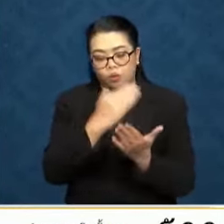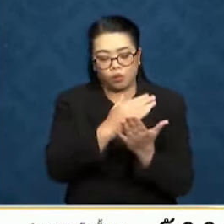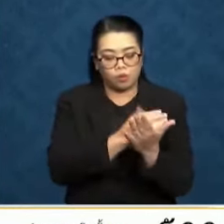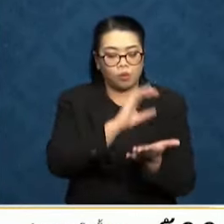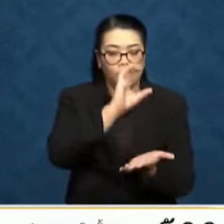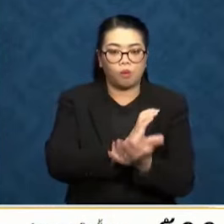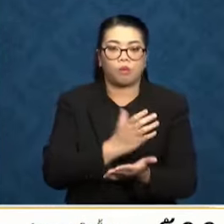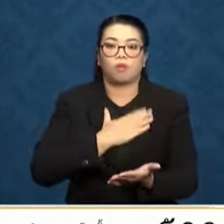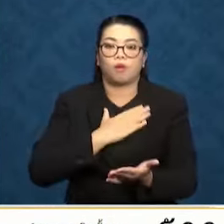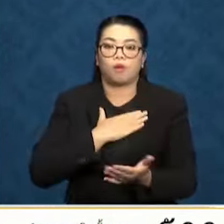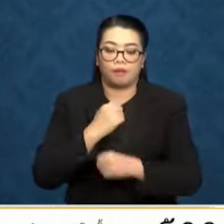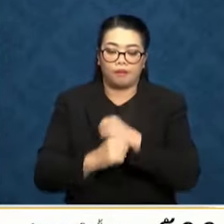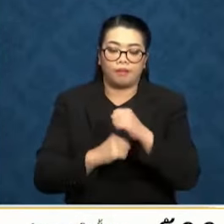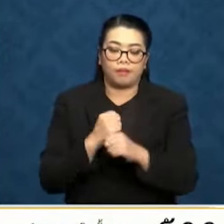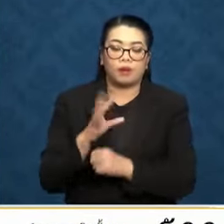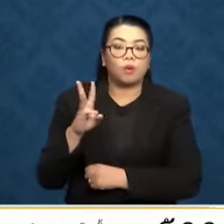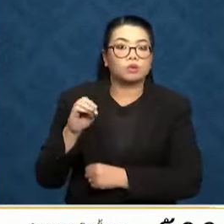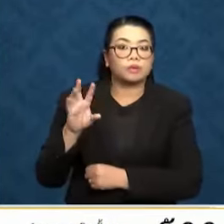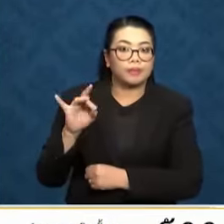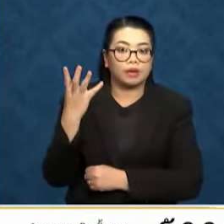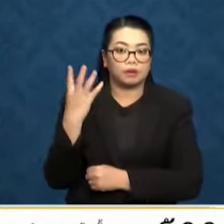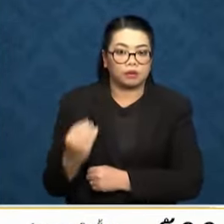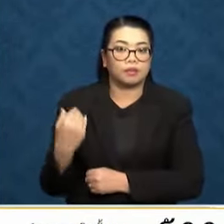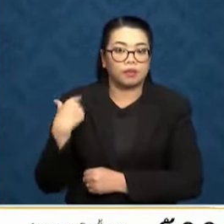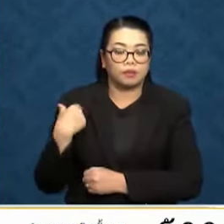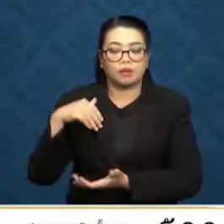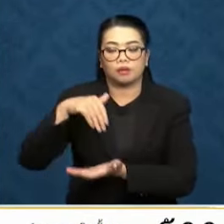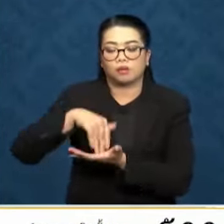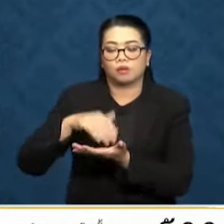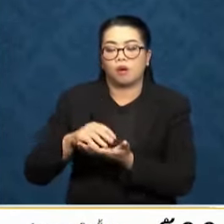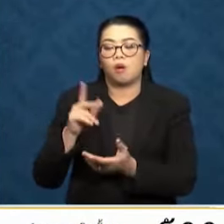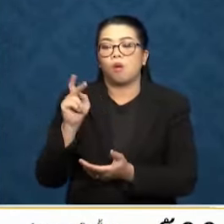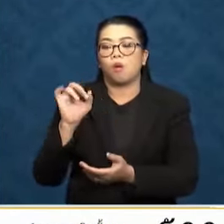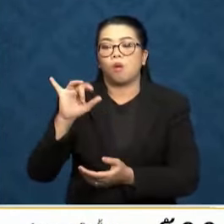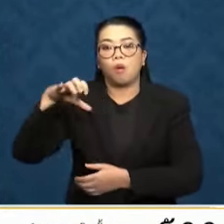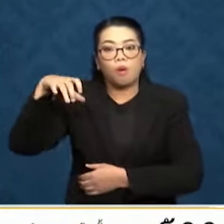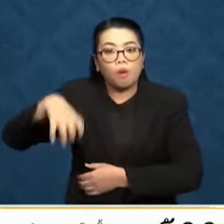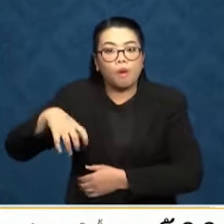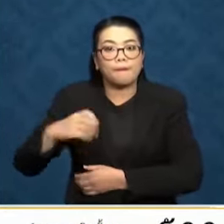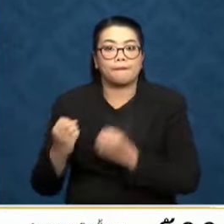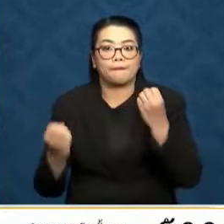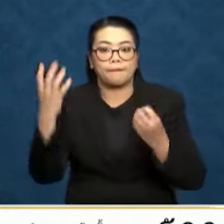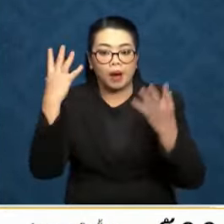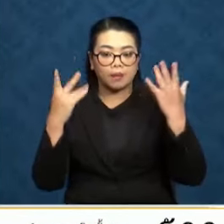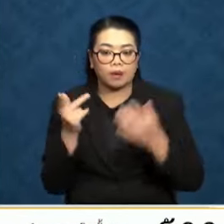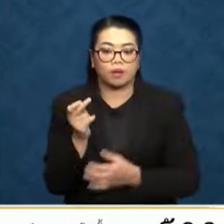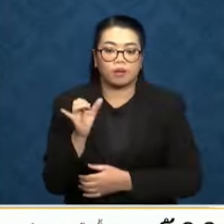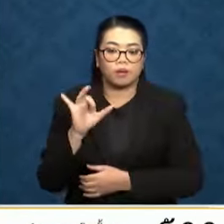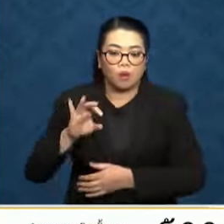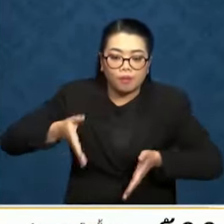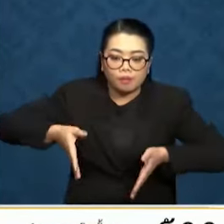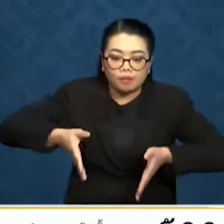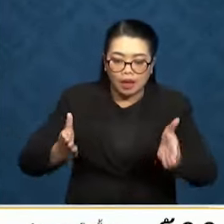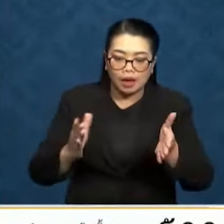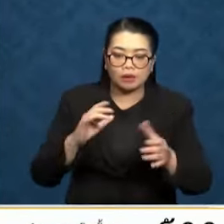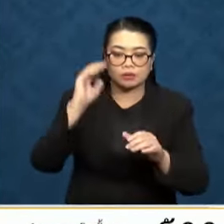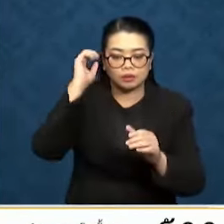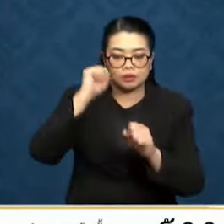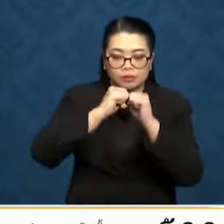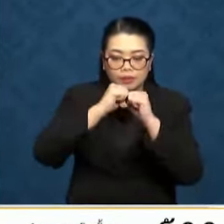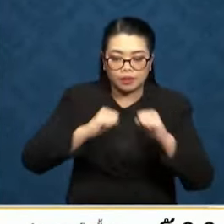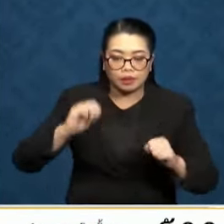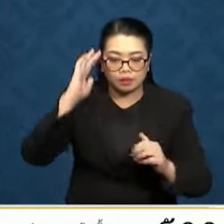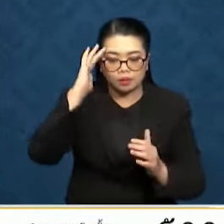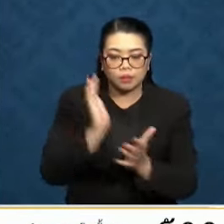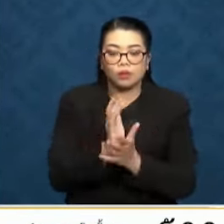ประมาณปี 68ของเราค่ะกรมป่าไม้นะคะเอ่อกรมทางหลวงแล้วก็สำนักงานตำรวจแห่งชาติก็ขอ